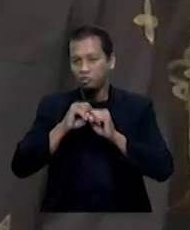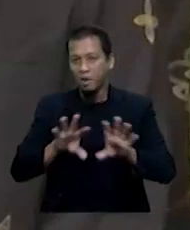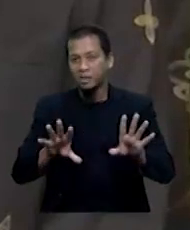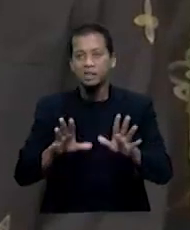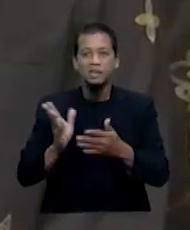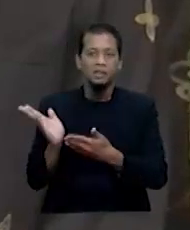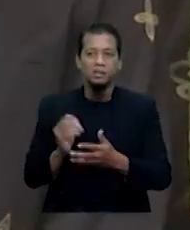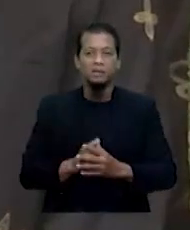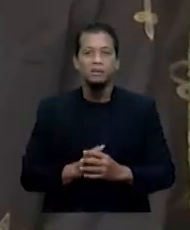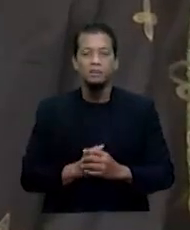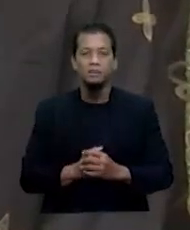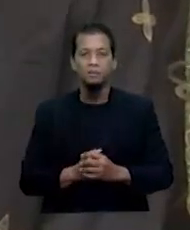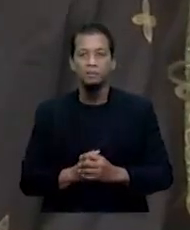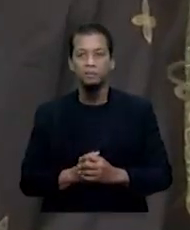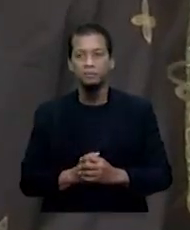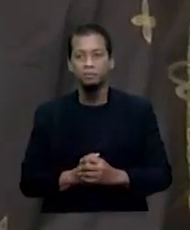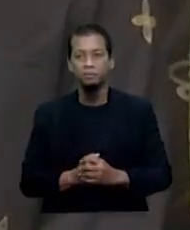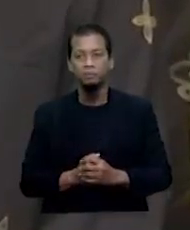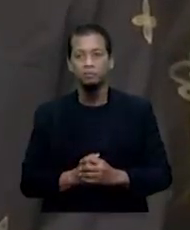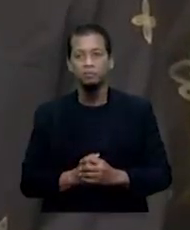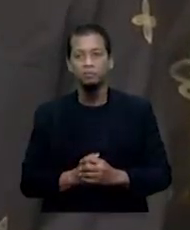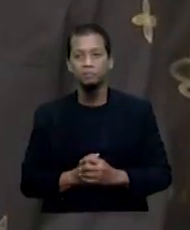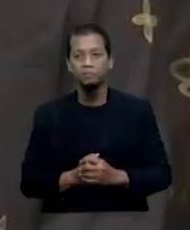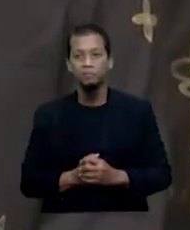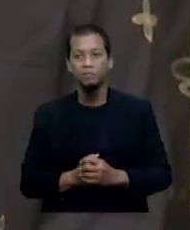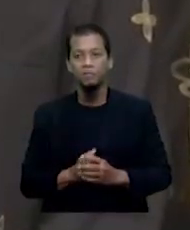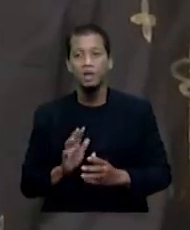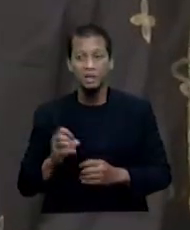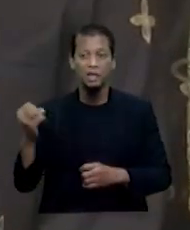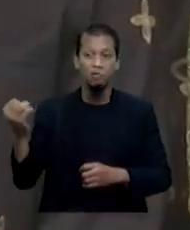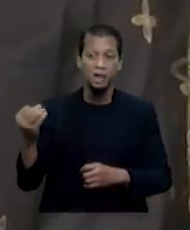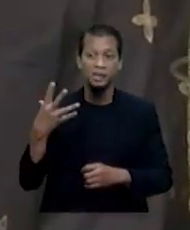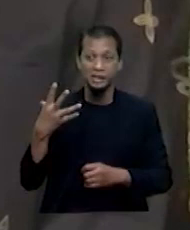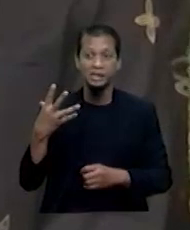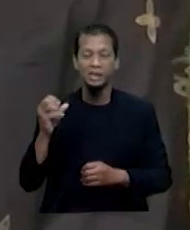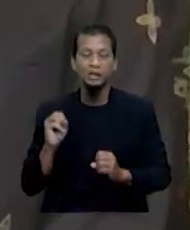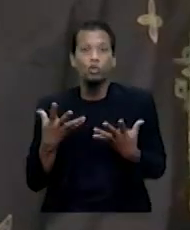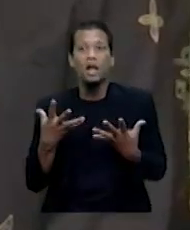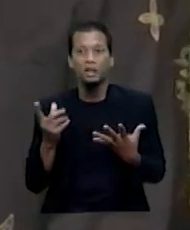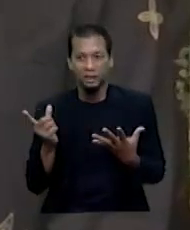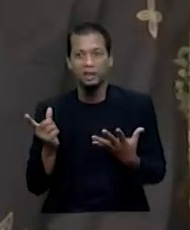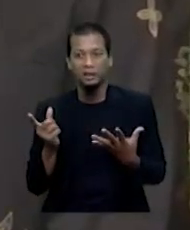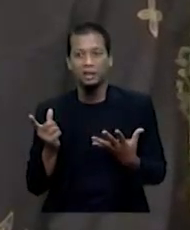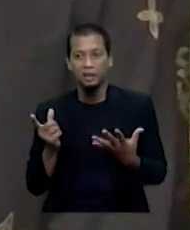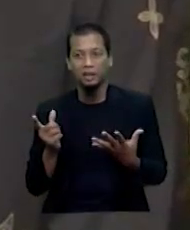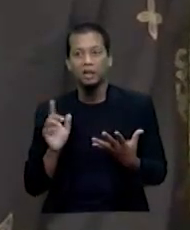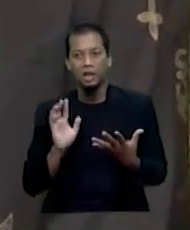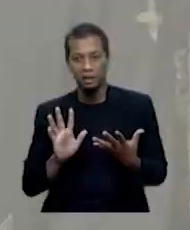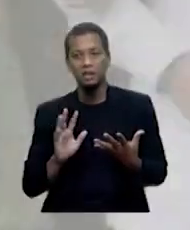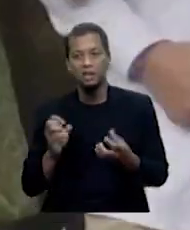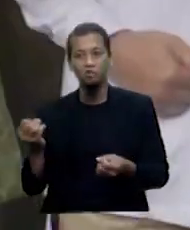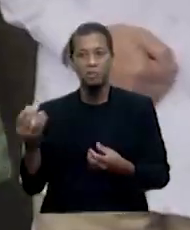beliau, kemudian tentunya beliau juga akan update hal-hal dan kita akan tukar-menukar informasi. Saya kira